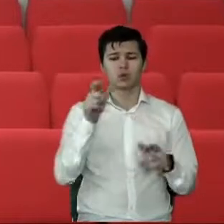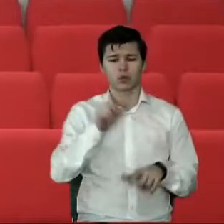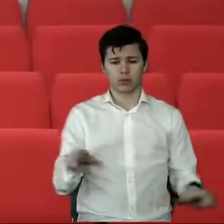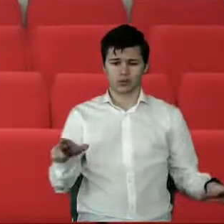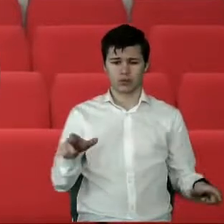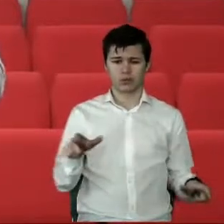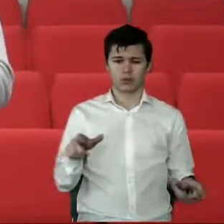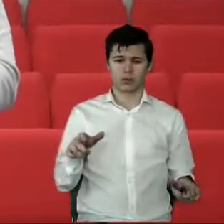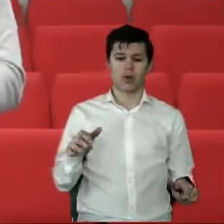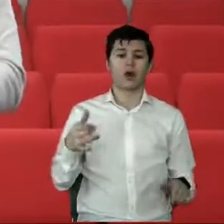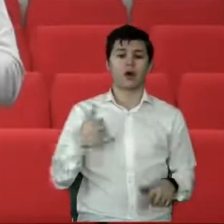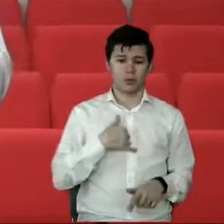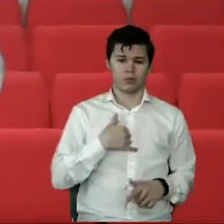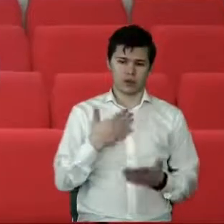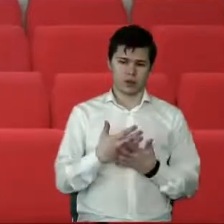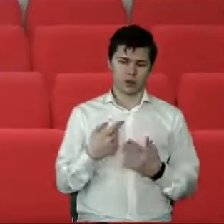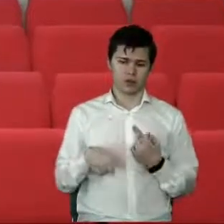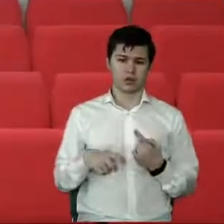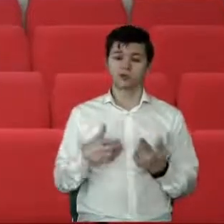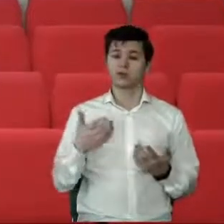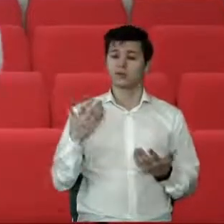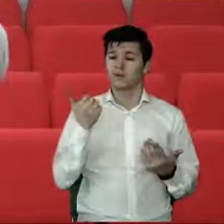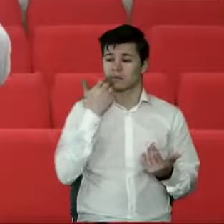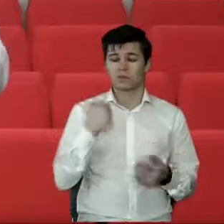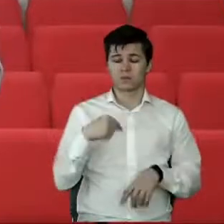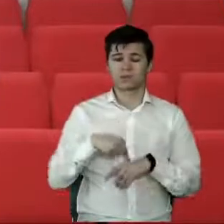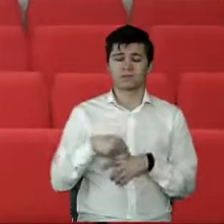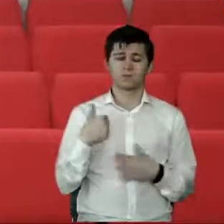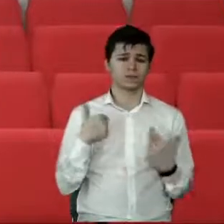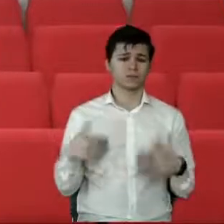нас. Если бывает, что не хватает силы, если бывает, что уже